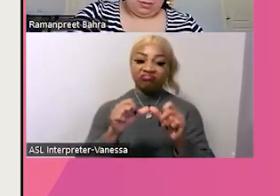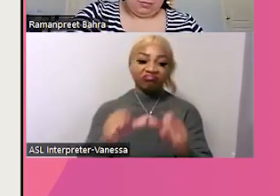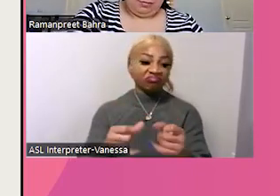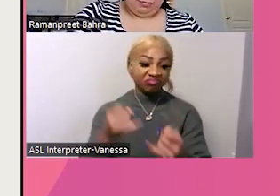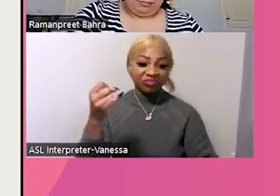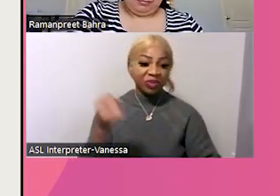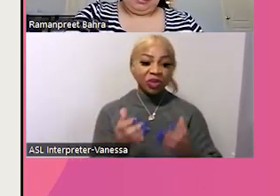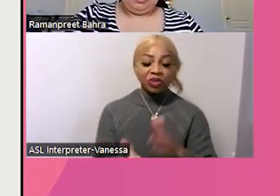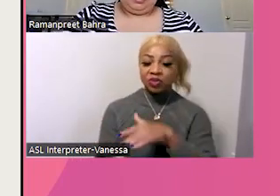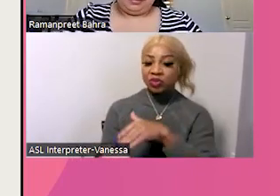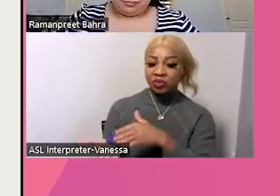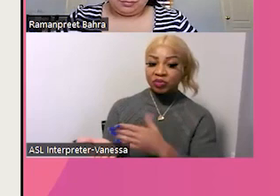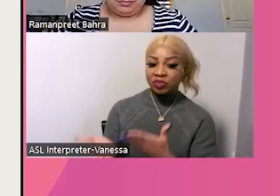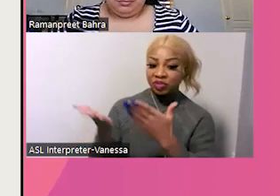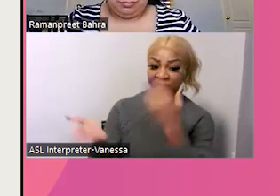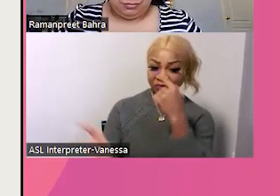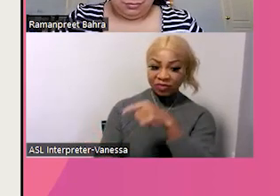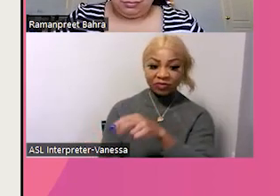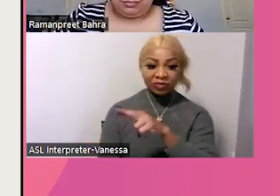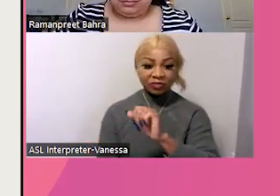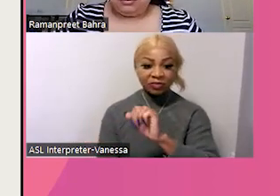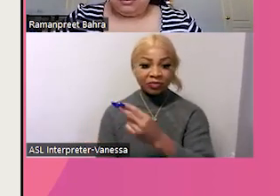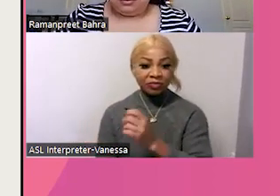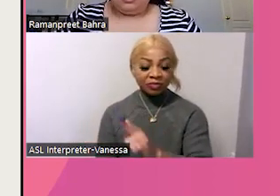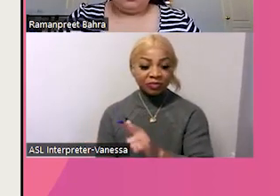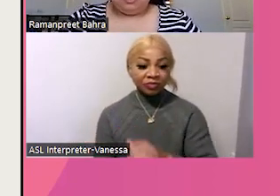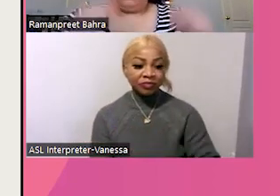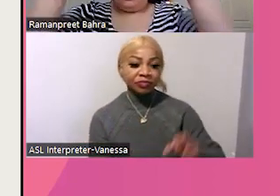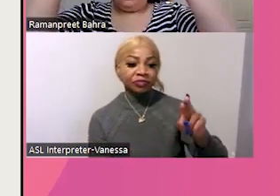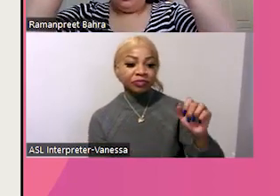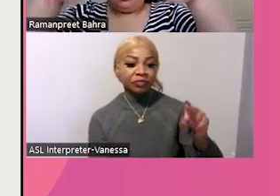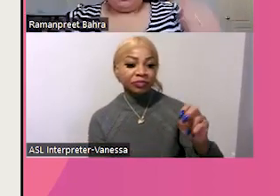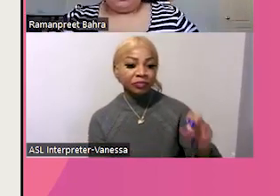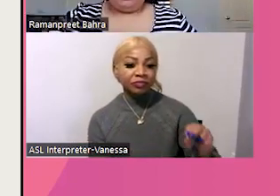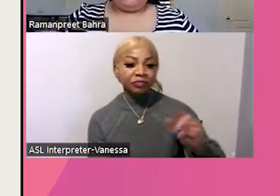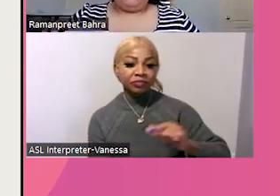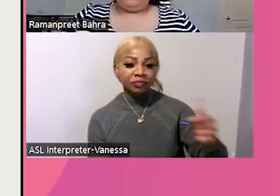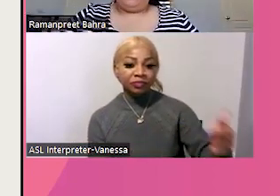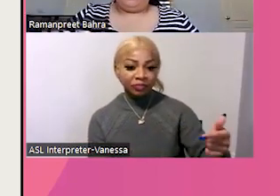poids et c'est la suggestion, que le docteur a fait à Rachel.